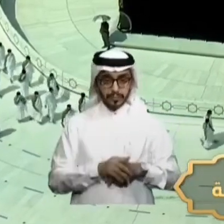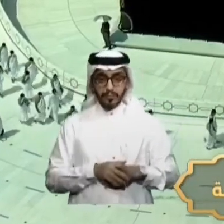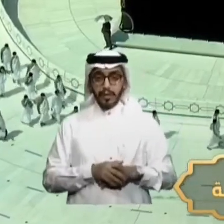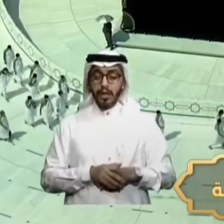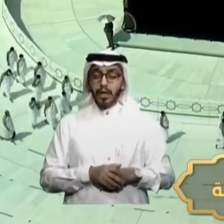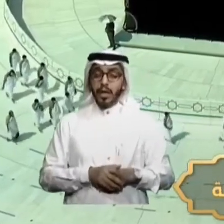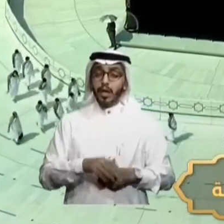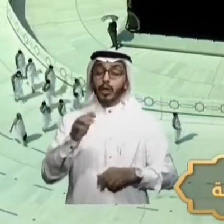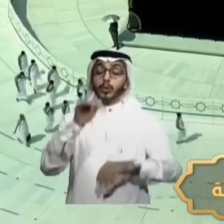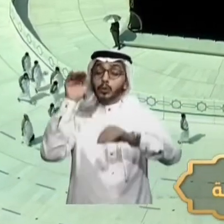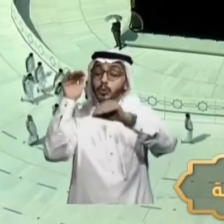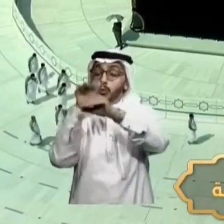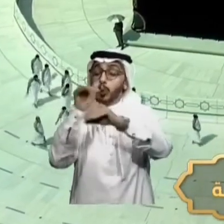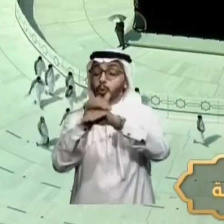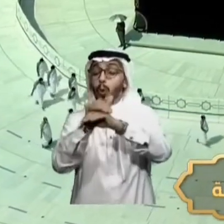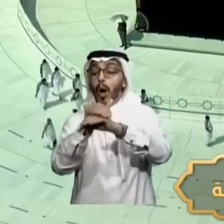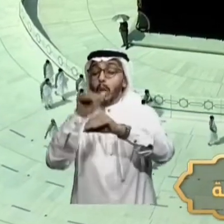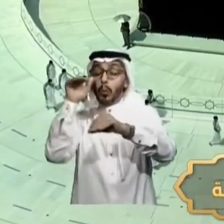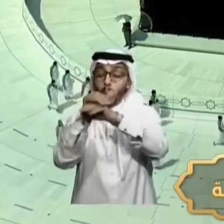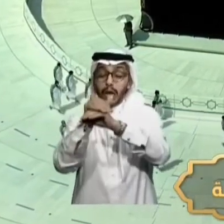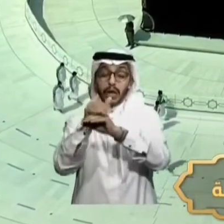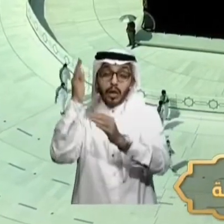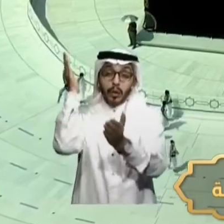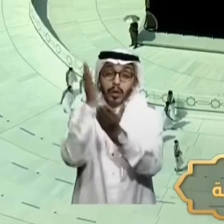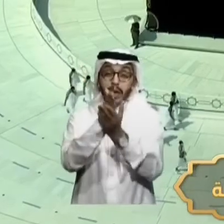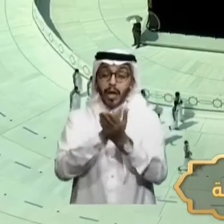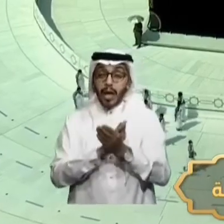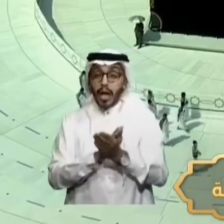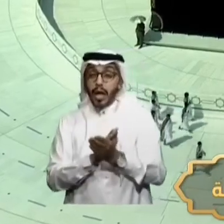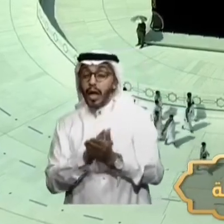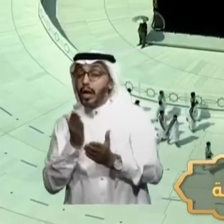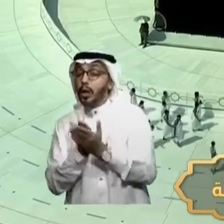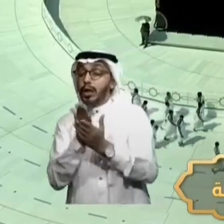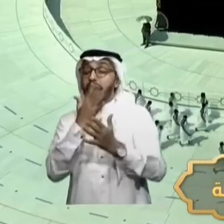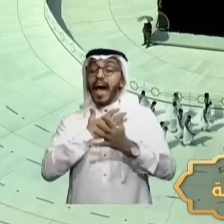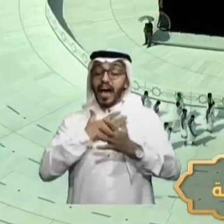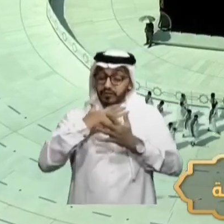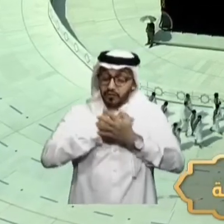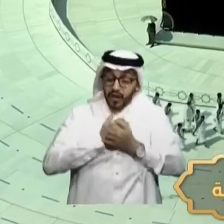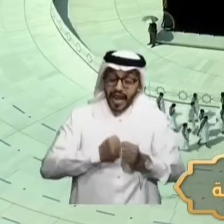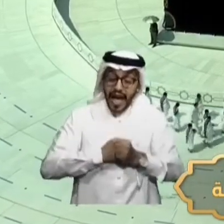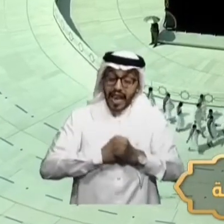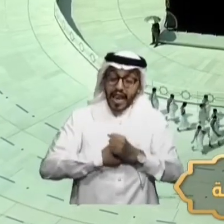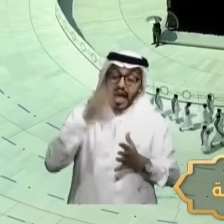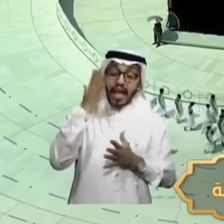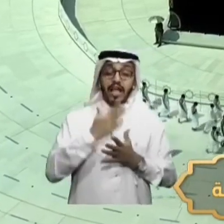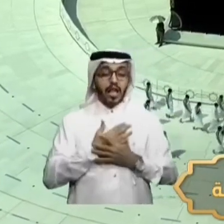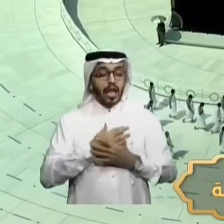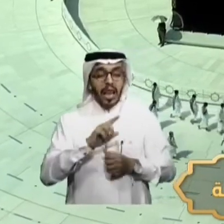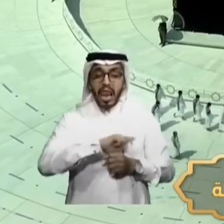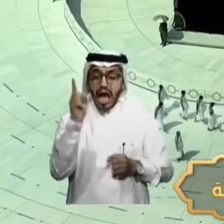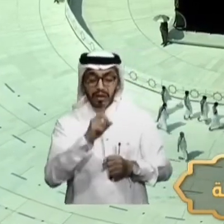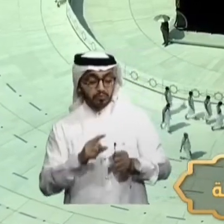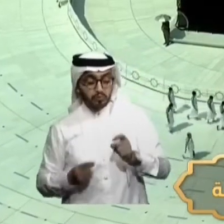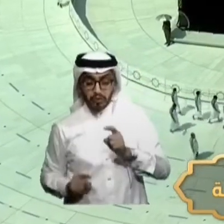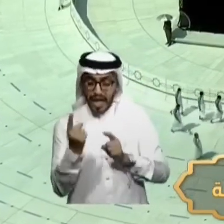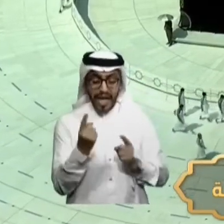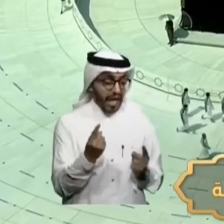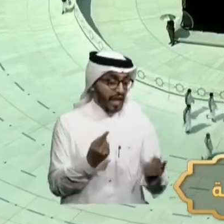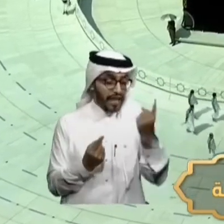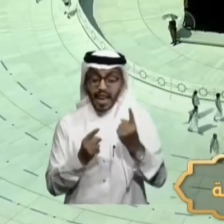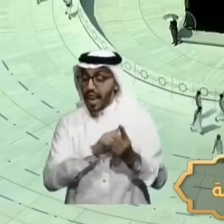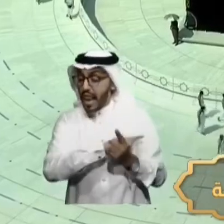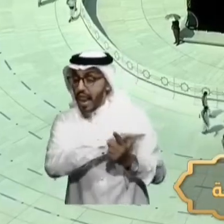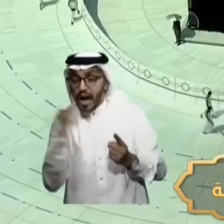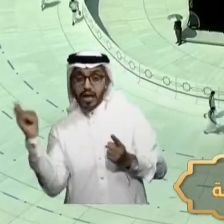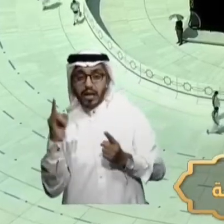كما أن الدعوة موجهة إلى ضبط العواطف والانفعالات وعدم الاستفزاز